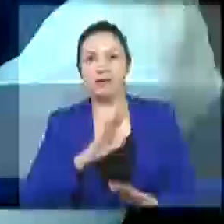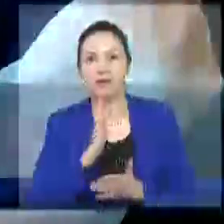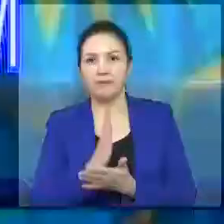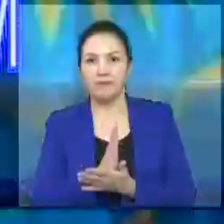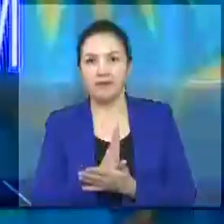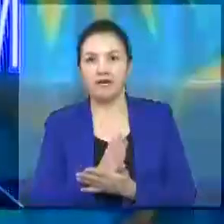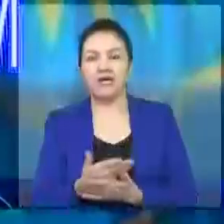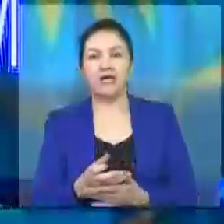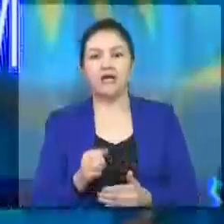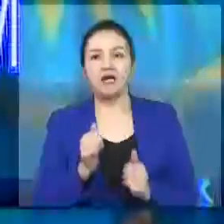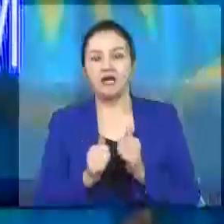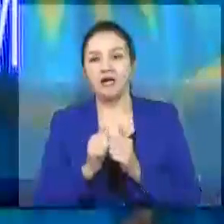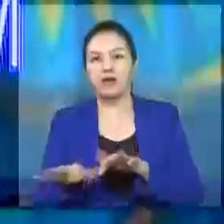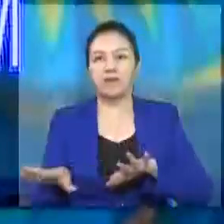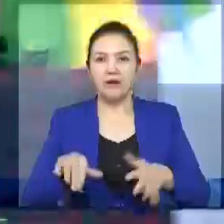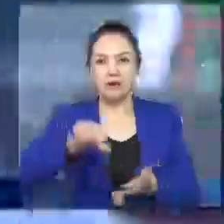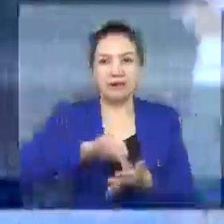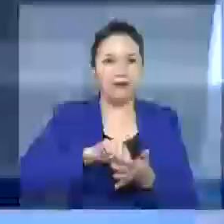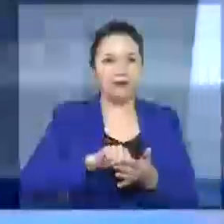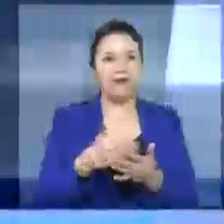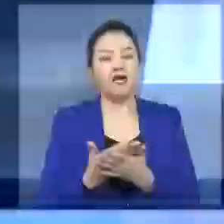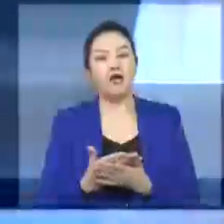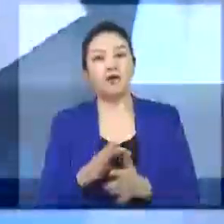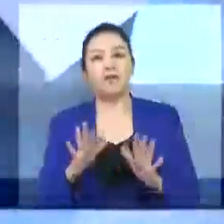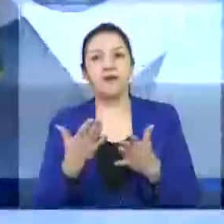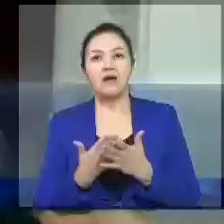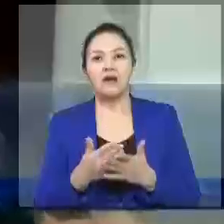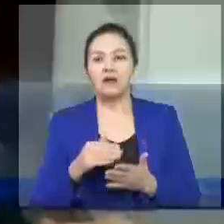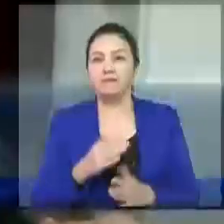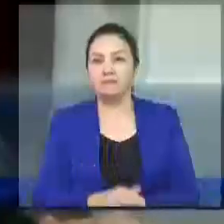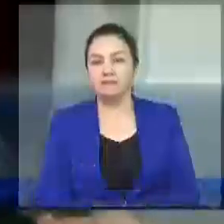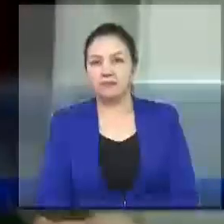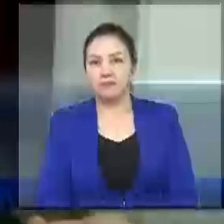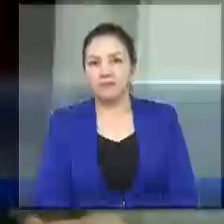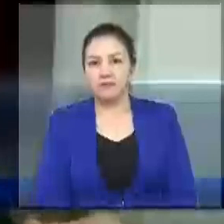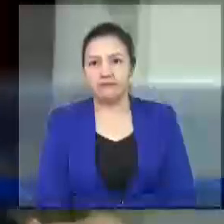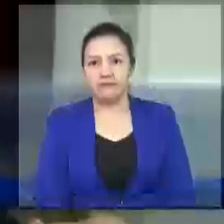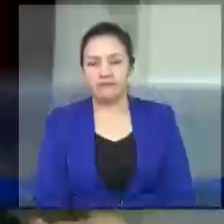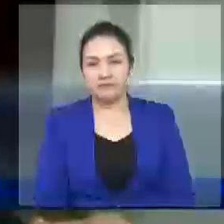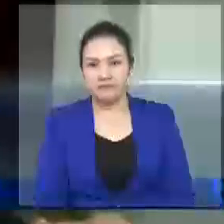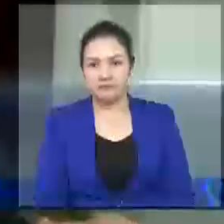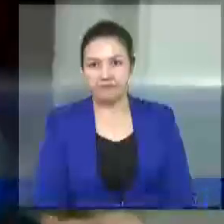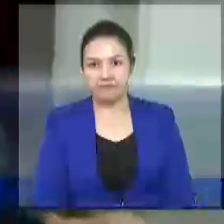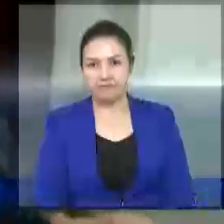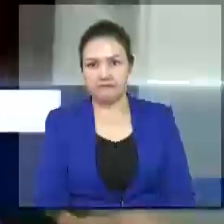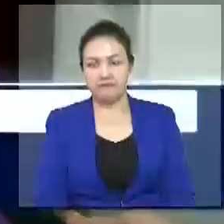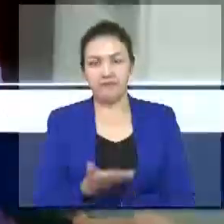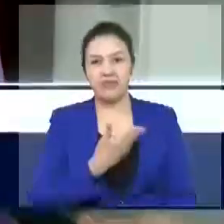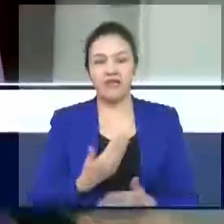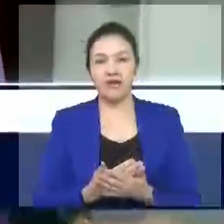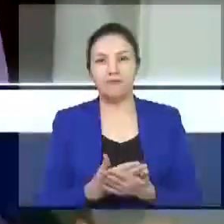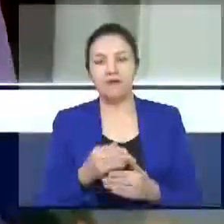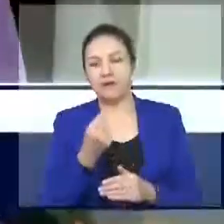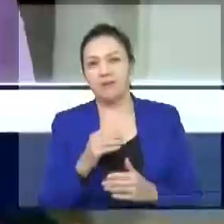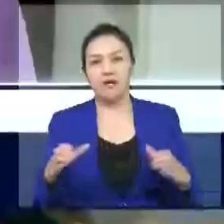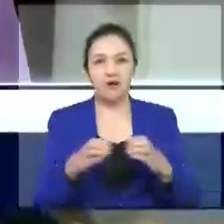Олар аймақтағы әрбір шараға қатысып, әр елеулі оқиғаға үн қосады. У нас сегодня выступают наши девочки. Біздің кіші және